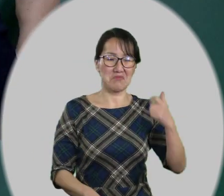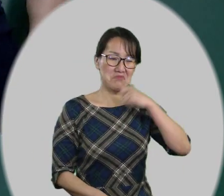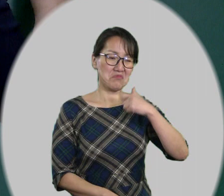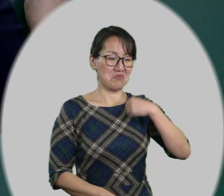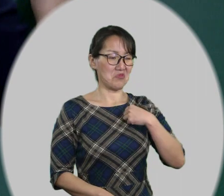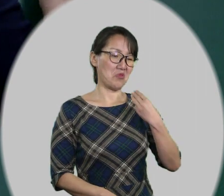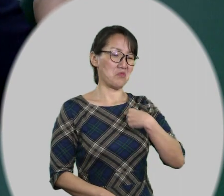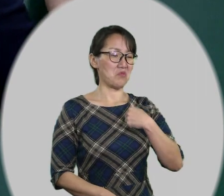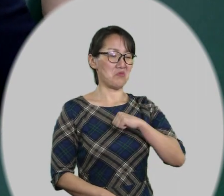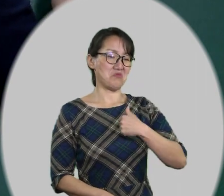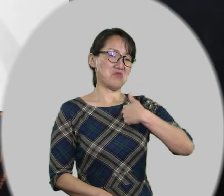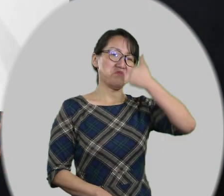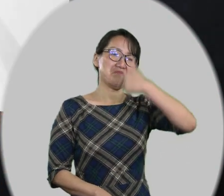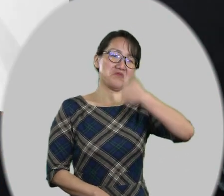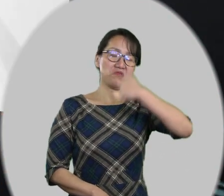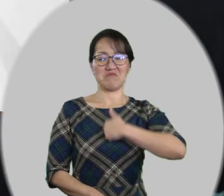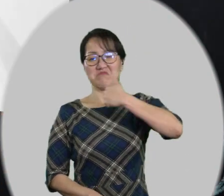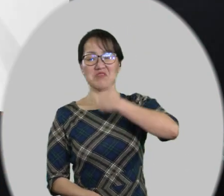Бие тоох.